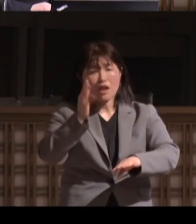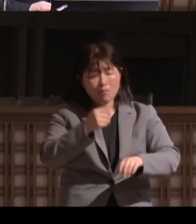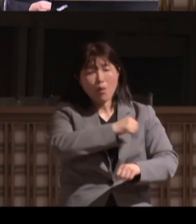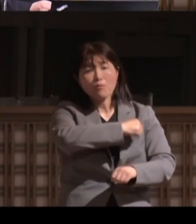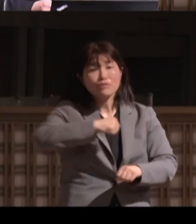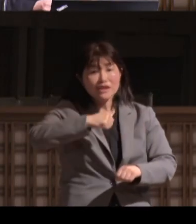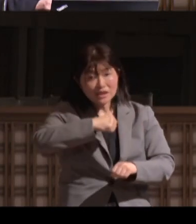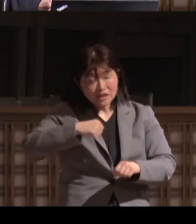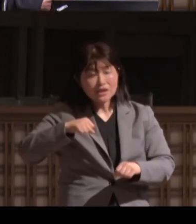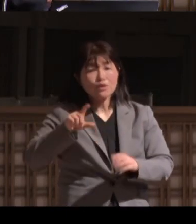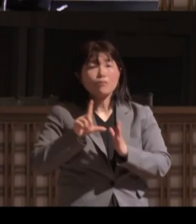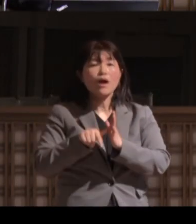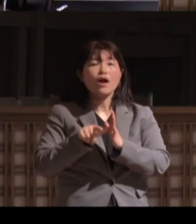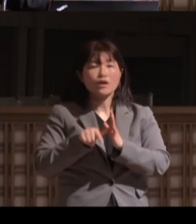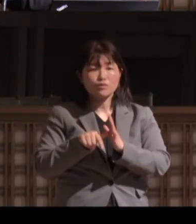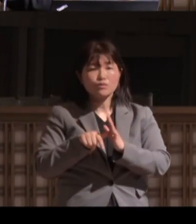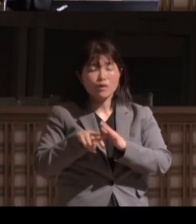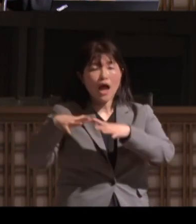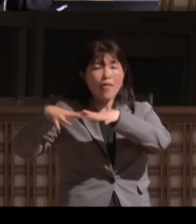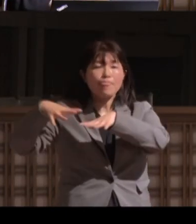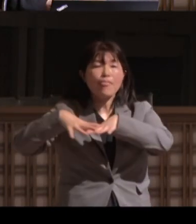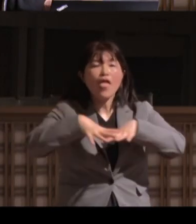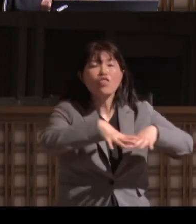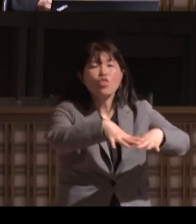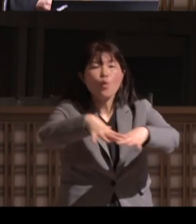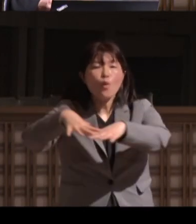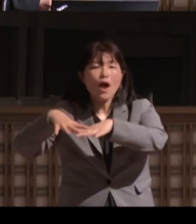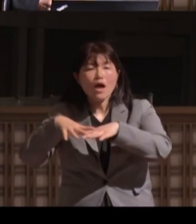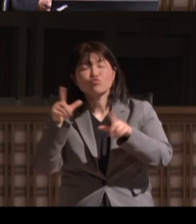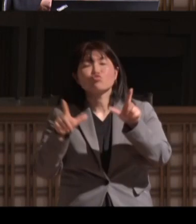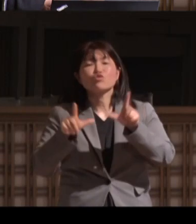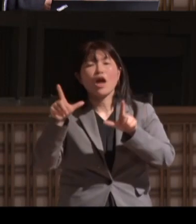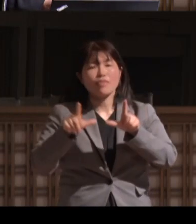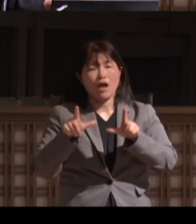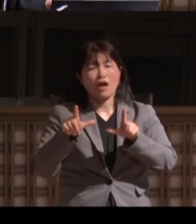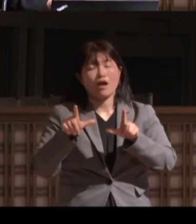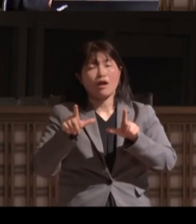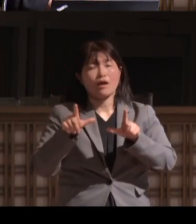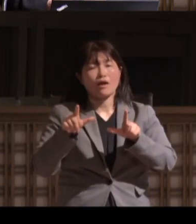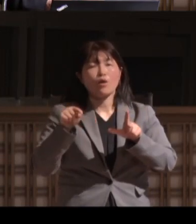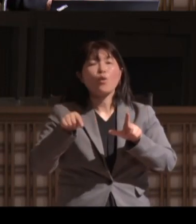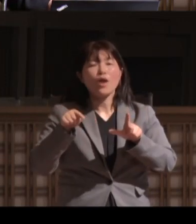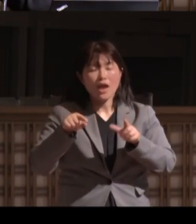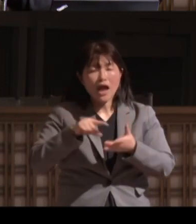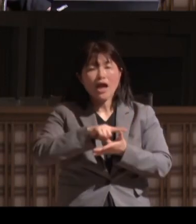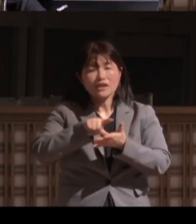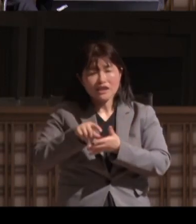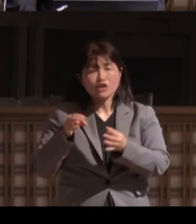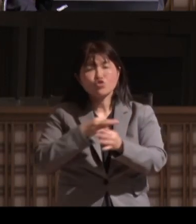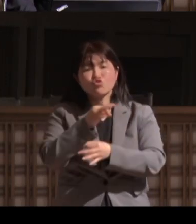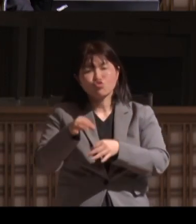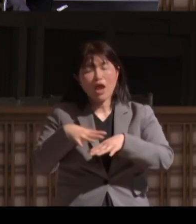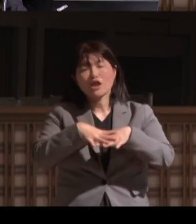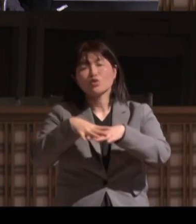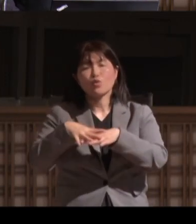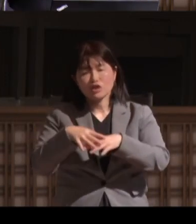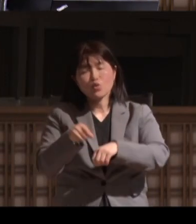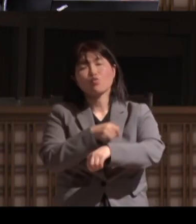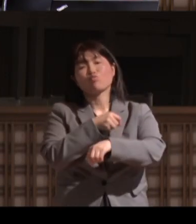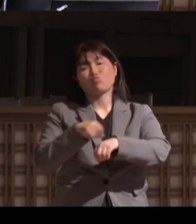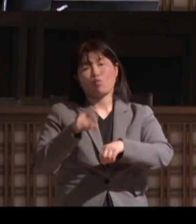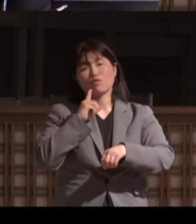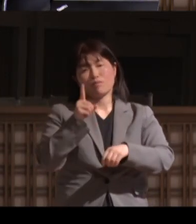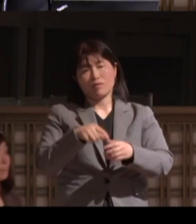頭にあるようなこのネットワーク型の組織これがえ地域運営組織の特徴であり